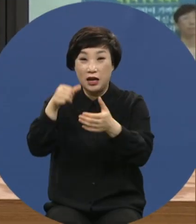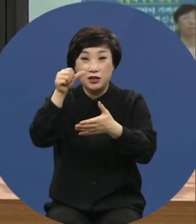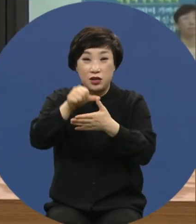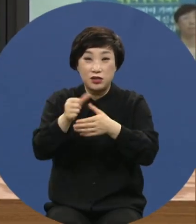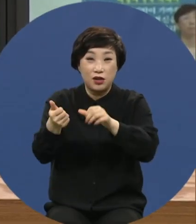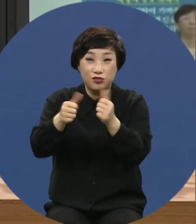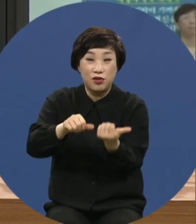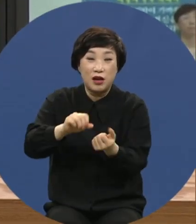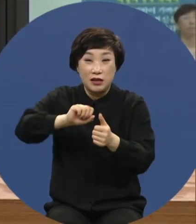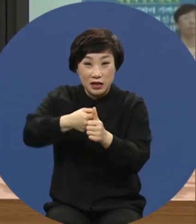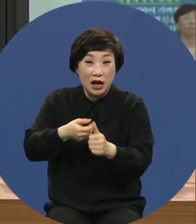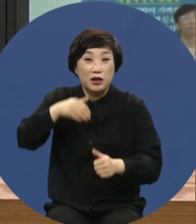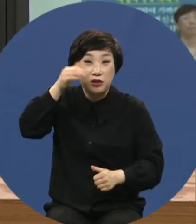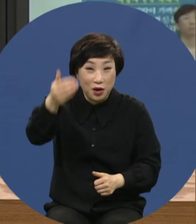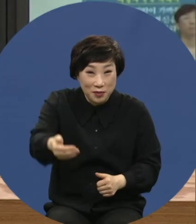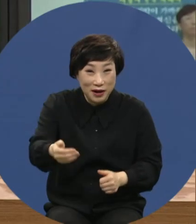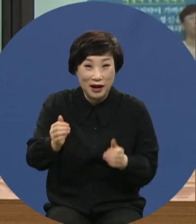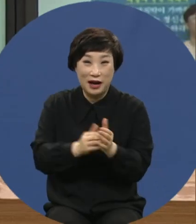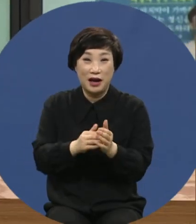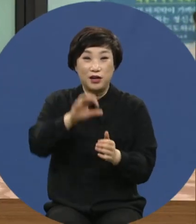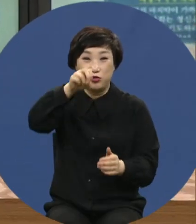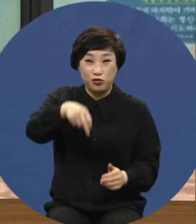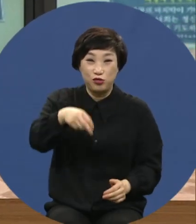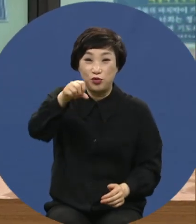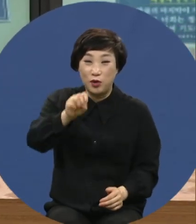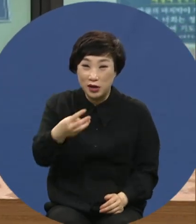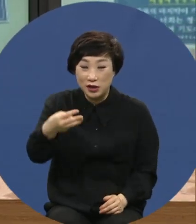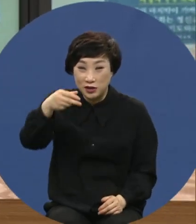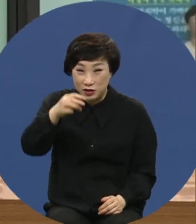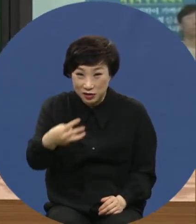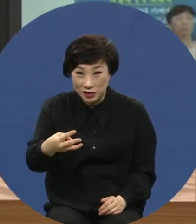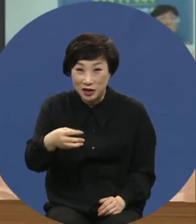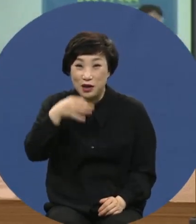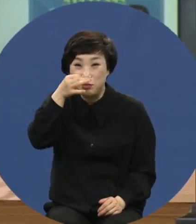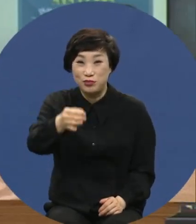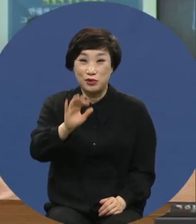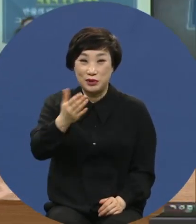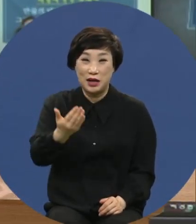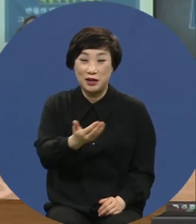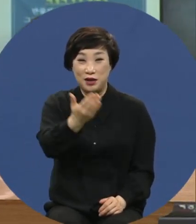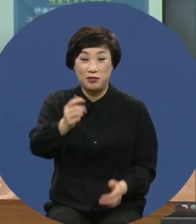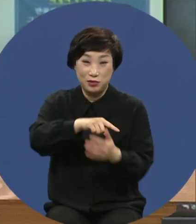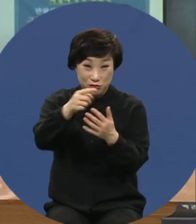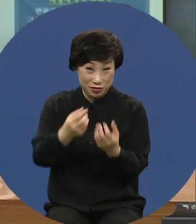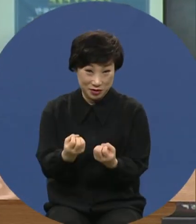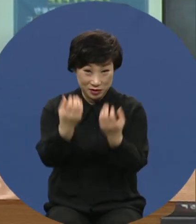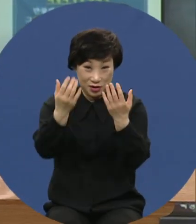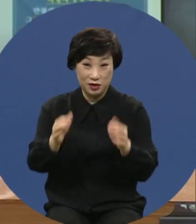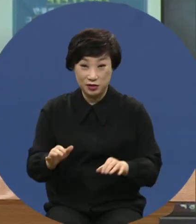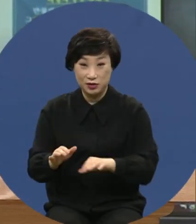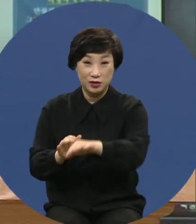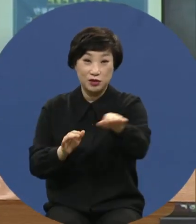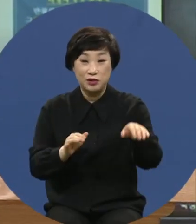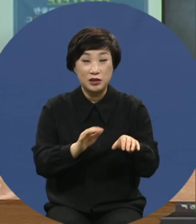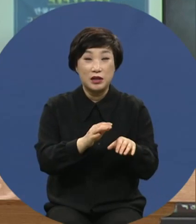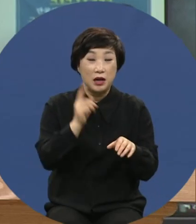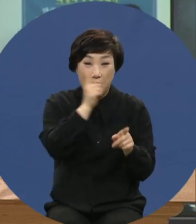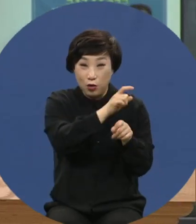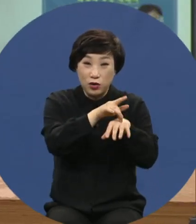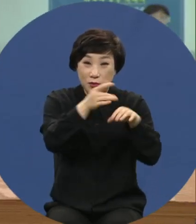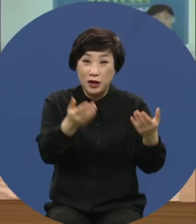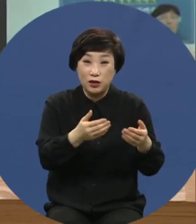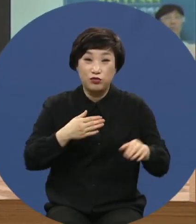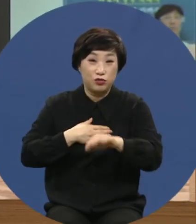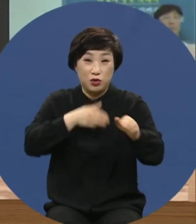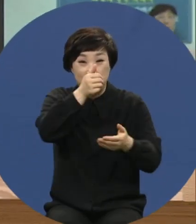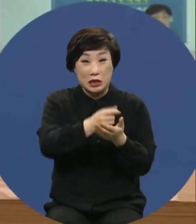재앙이 넘어가므로 멸망와 6월절이라는 것입니다. 마귀 사탄 귀신은 우리를 죄짓게서 죽이려고